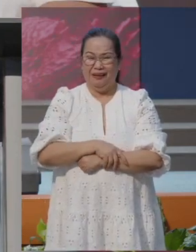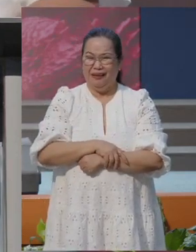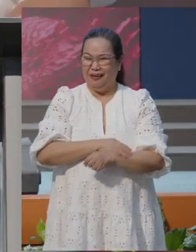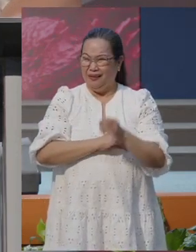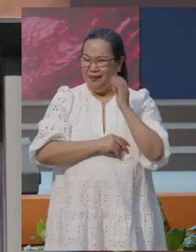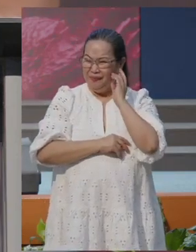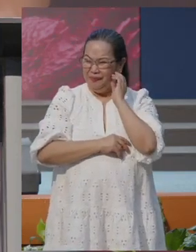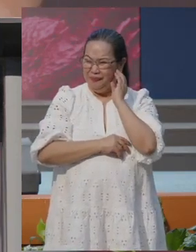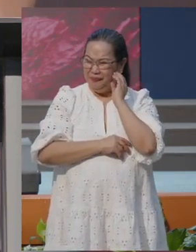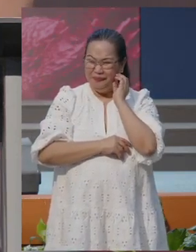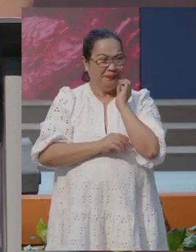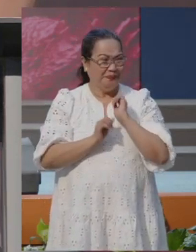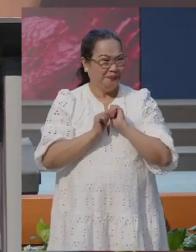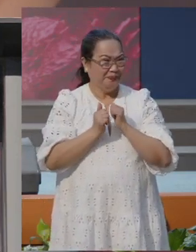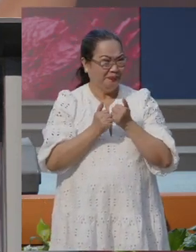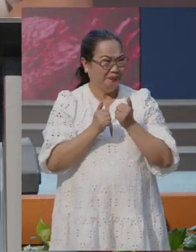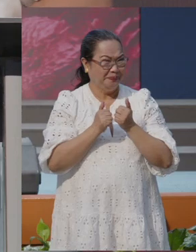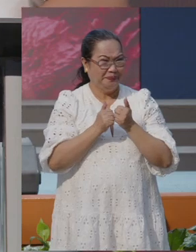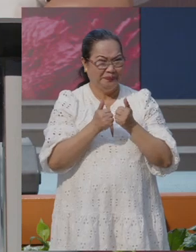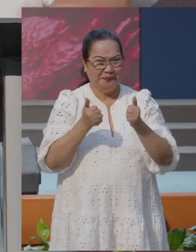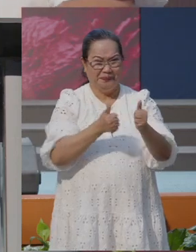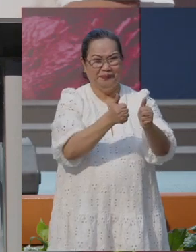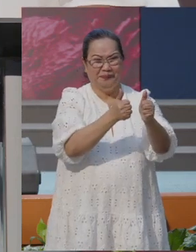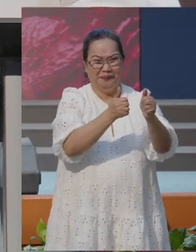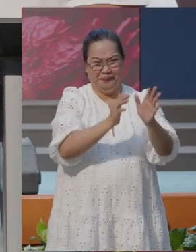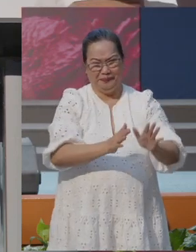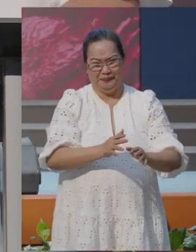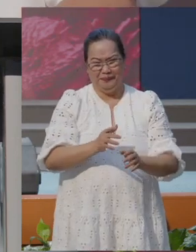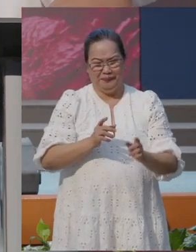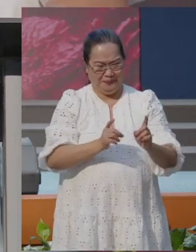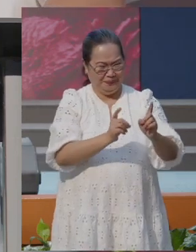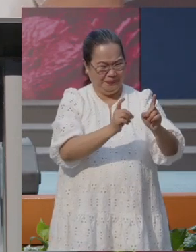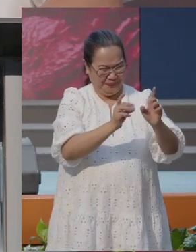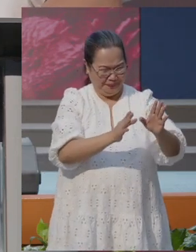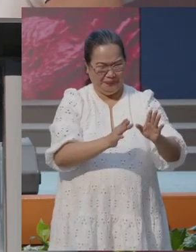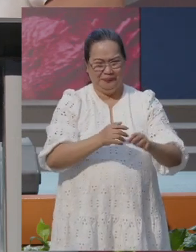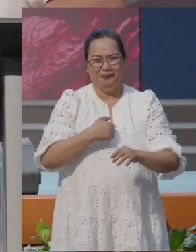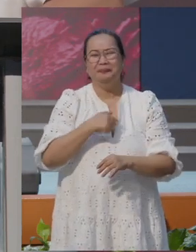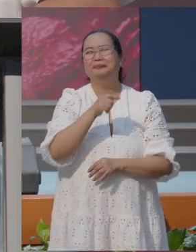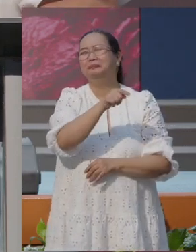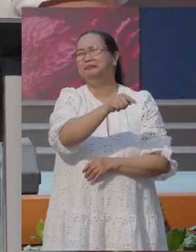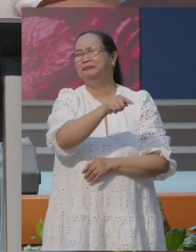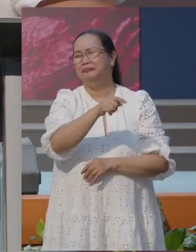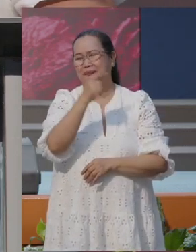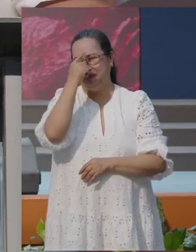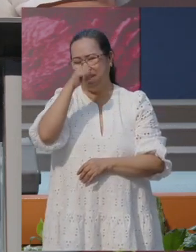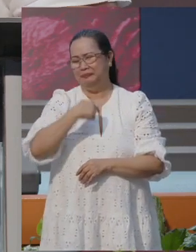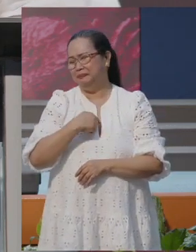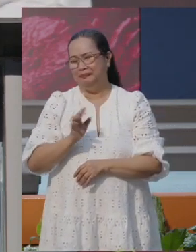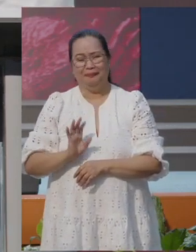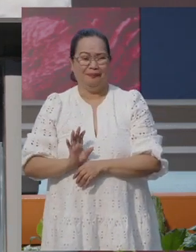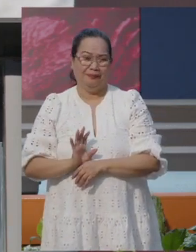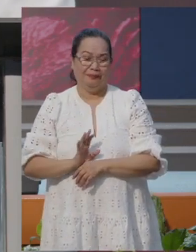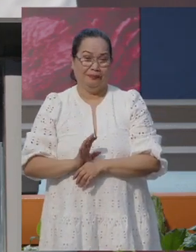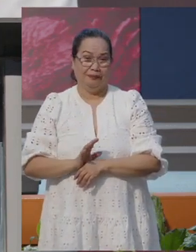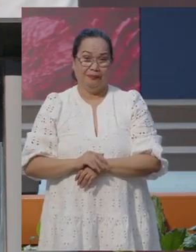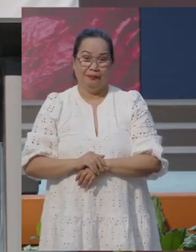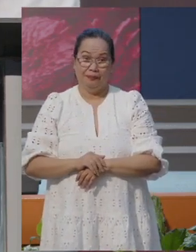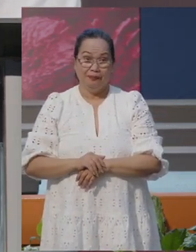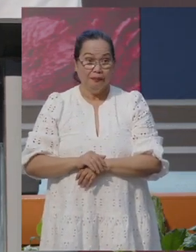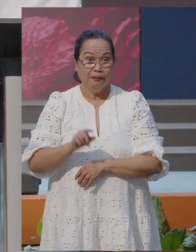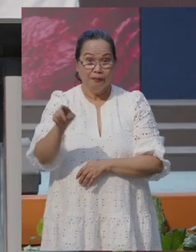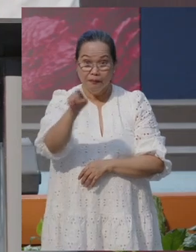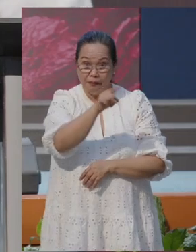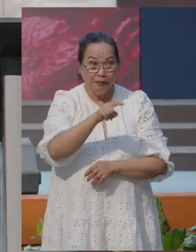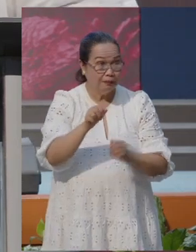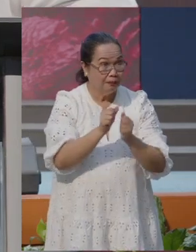apostol ni Jesus. Para yan dun sa mga tinawag niya na mamahayag ng ebanghelyo. Hindi ba kasama tayo